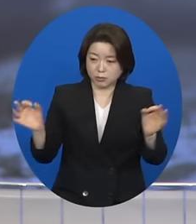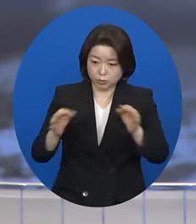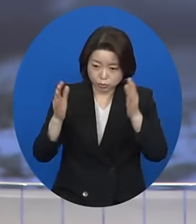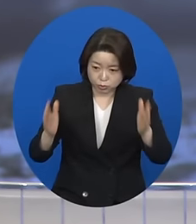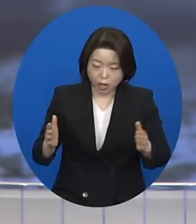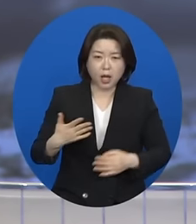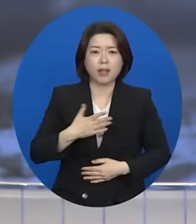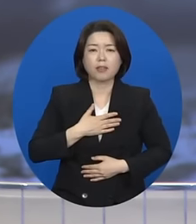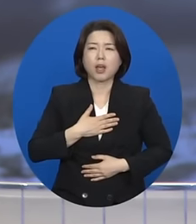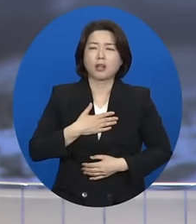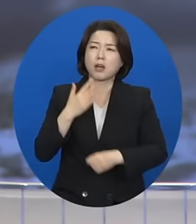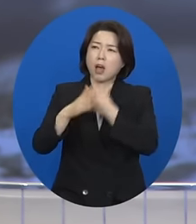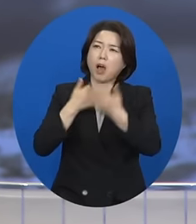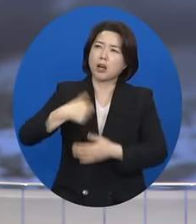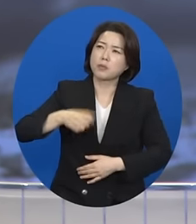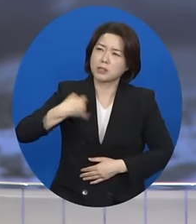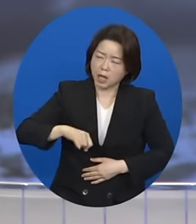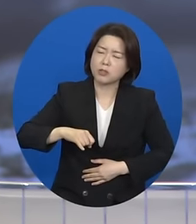는는의